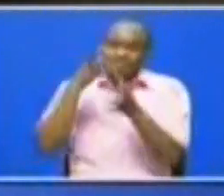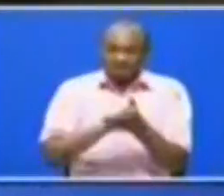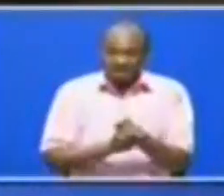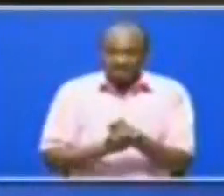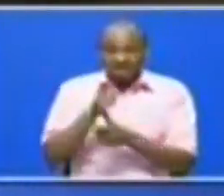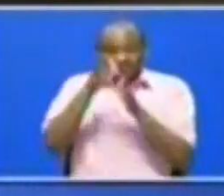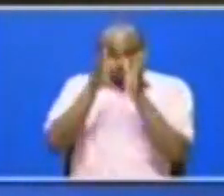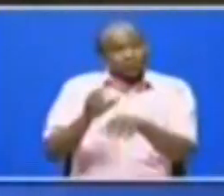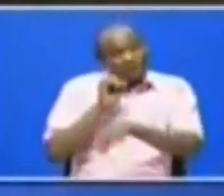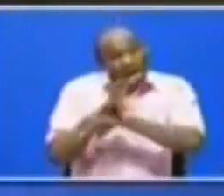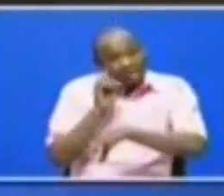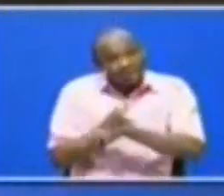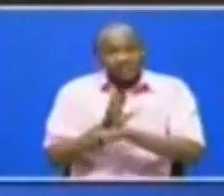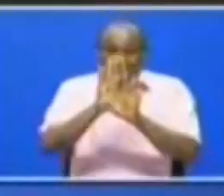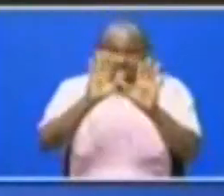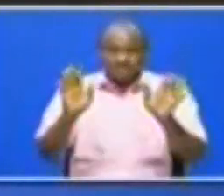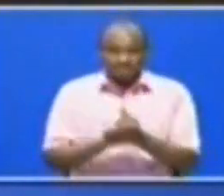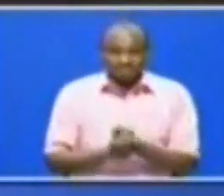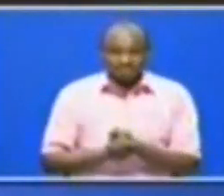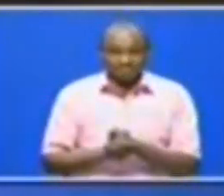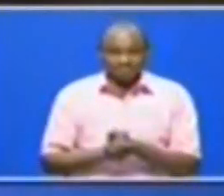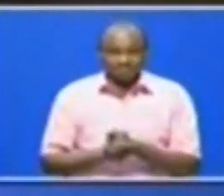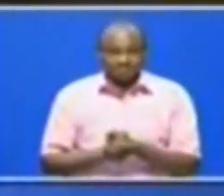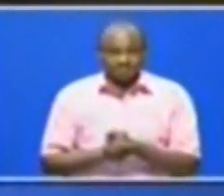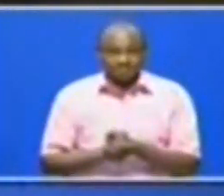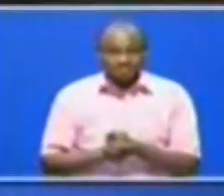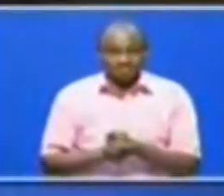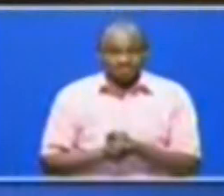akiwa ni mshauri kwa kiwango chake.